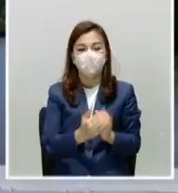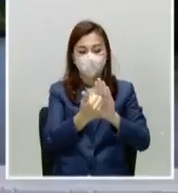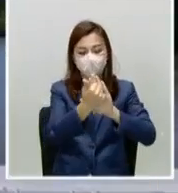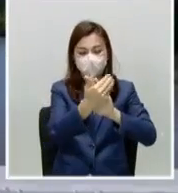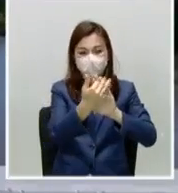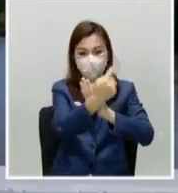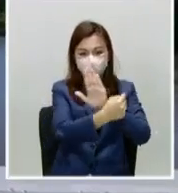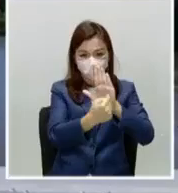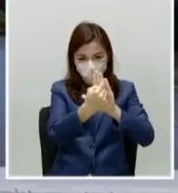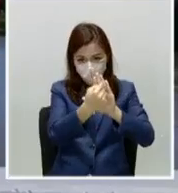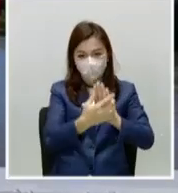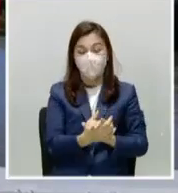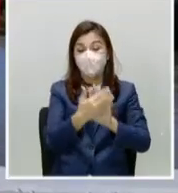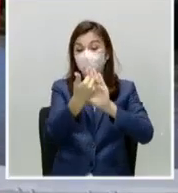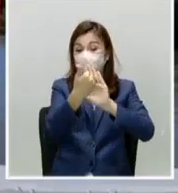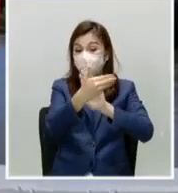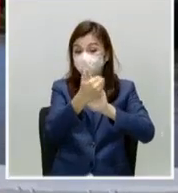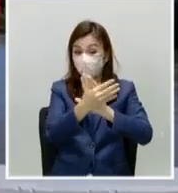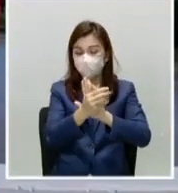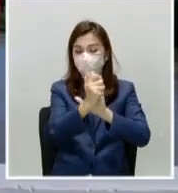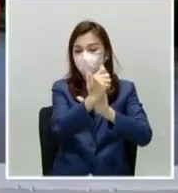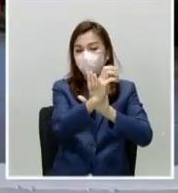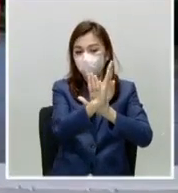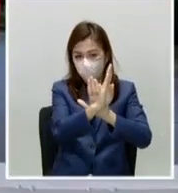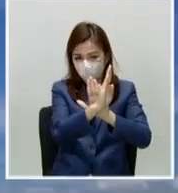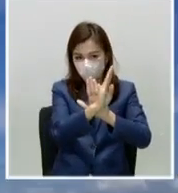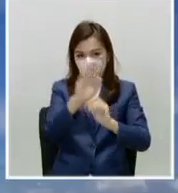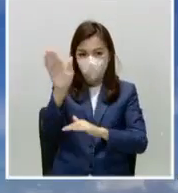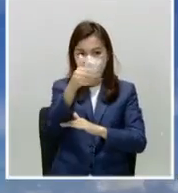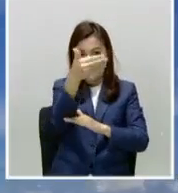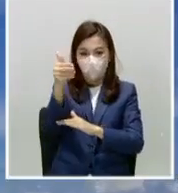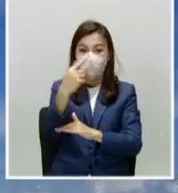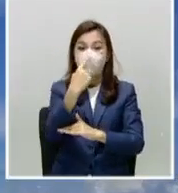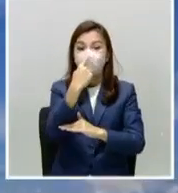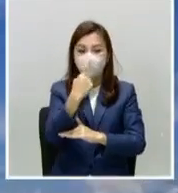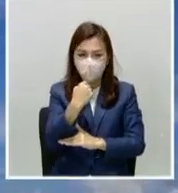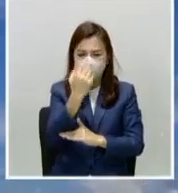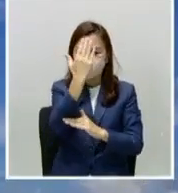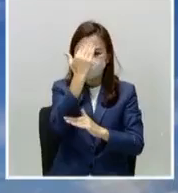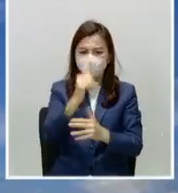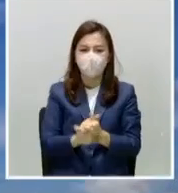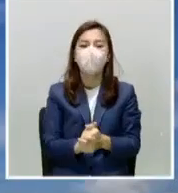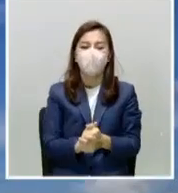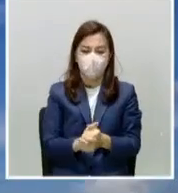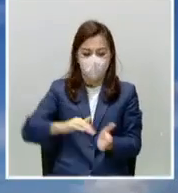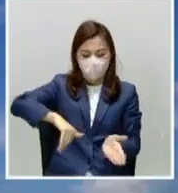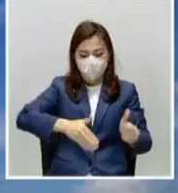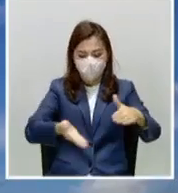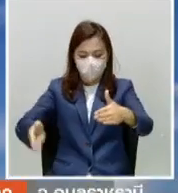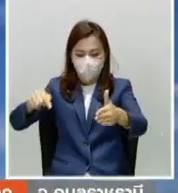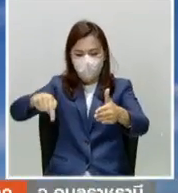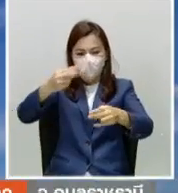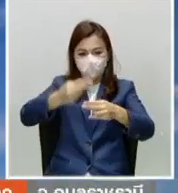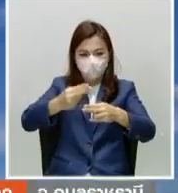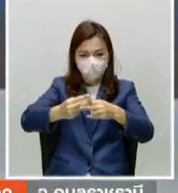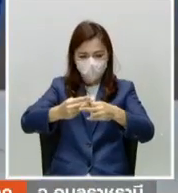างนะครับสถานการณ์น้ำทางภาคอีสานชลประทานอุบลราชธานีปักธงแดงไว้แล้วนะครับตามสะพานข้ามลำน้ำชีในพื้นที่อำเภอเ